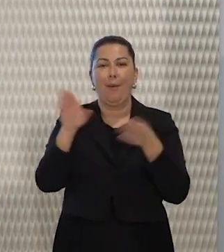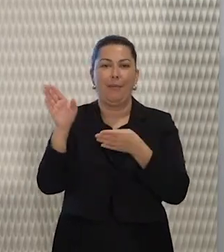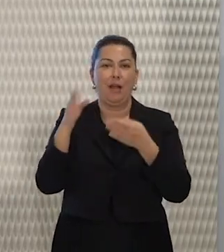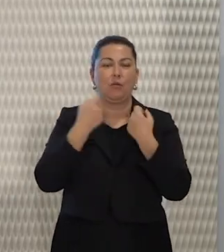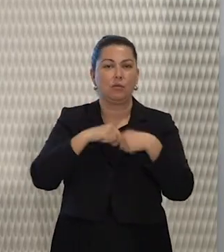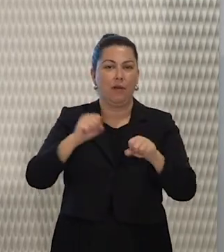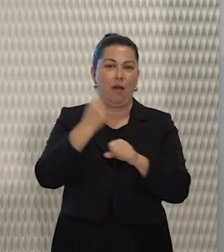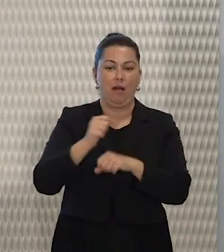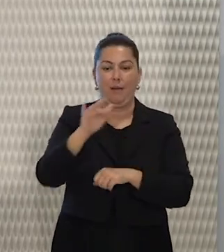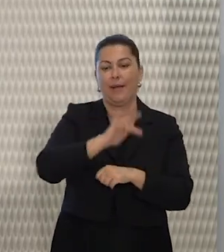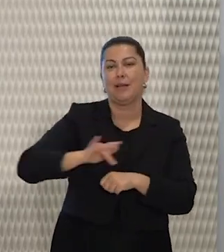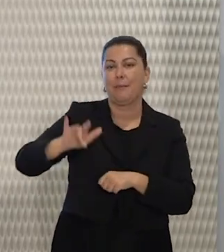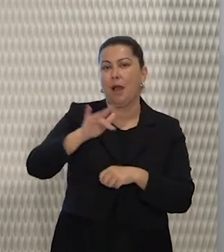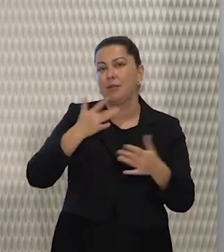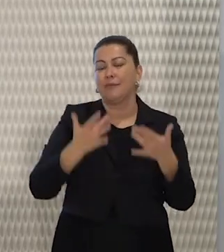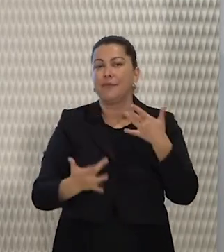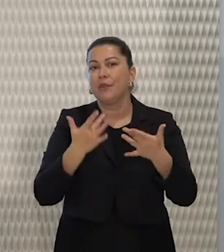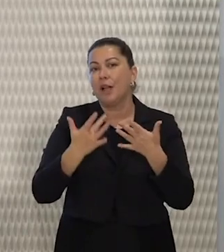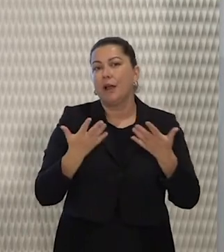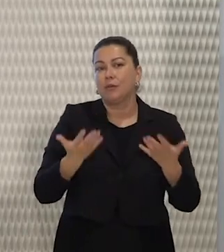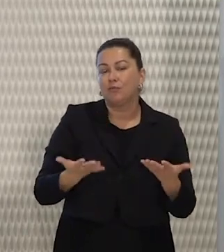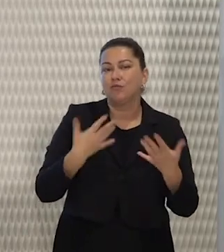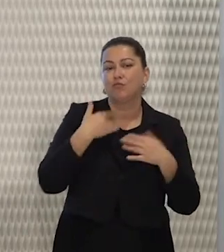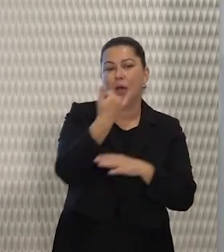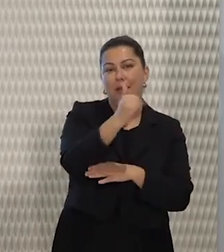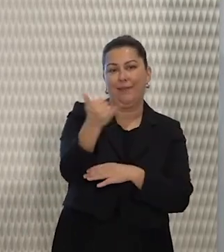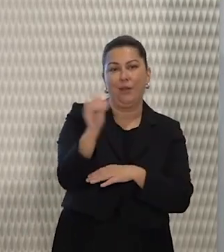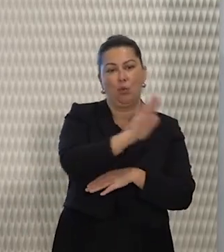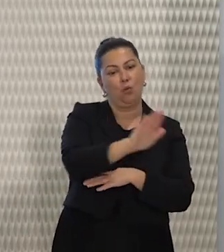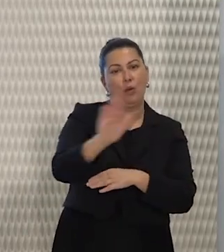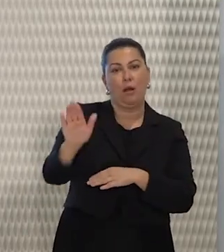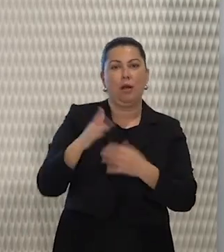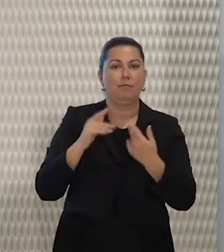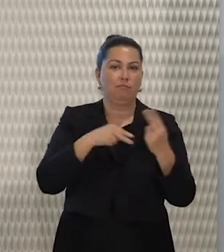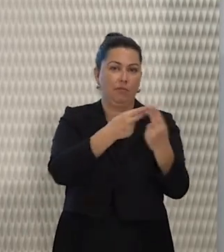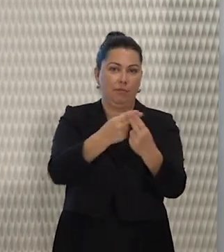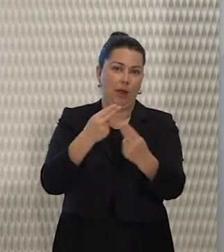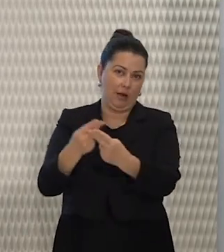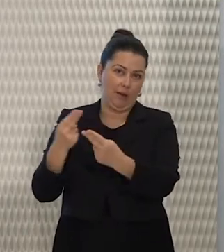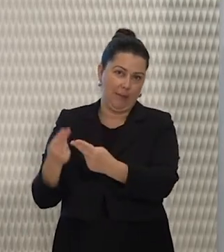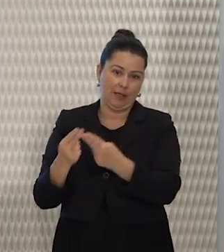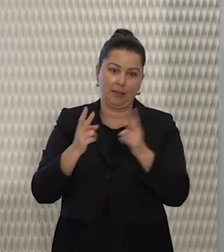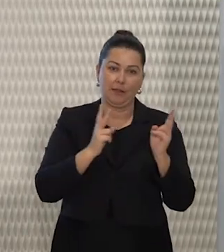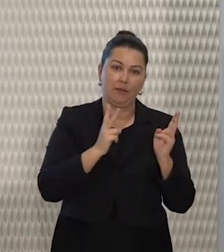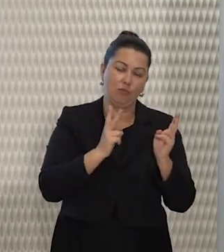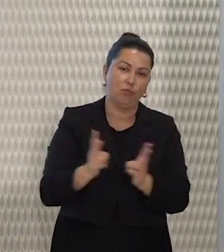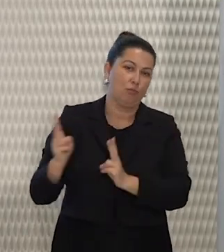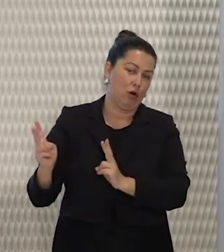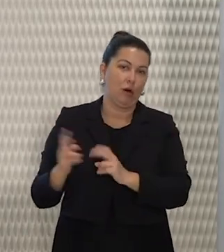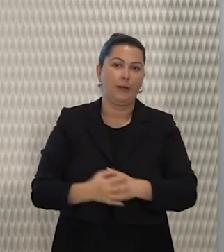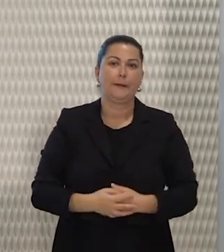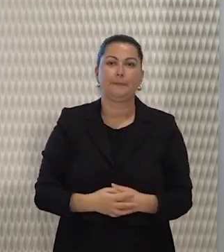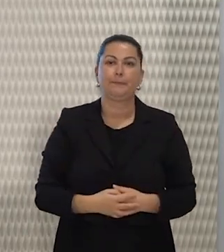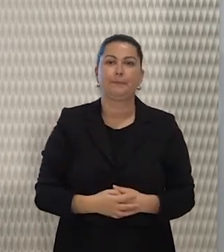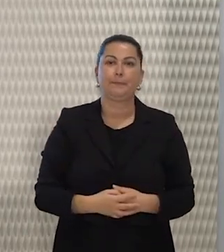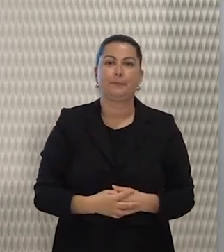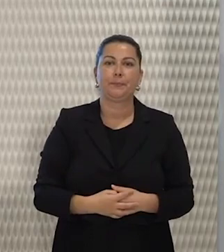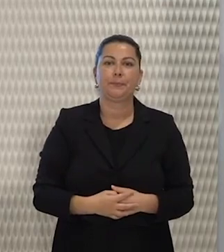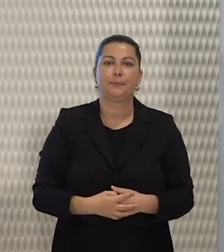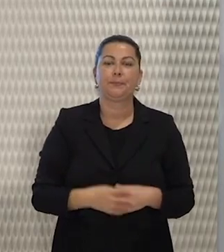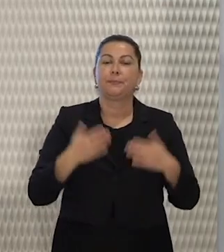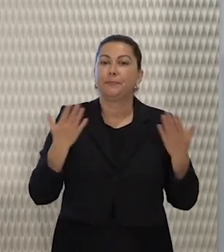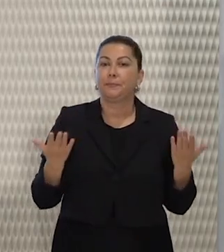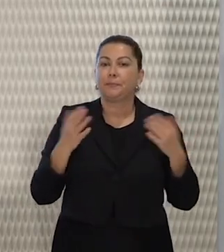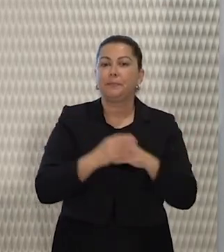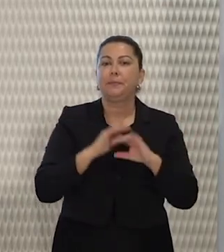ablenkungsfreier Arbeitsplatz, der eventuell je nach individueller Konstellation in gewisser Hinsicht reizsam sein soll.